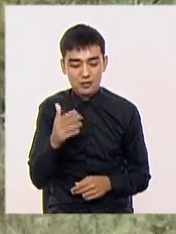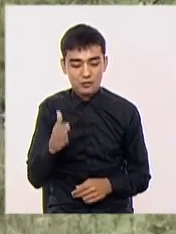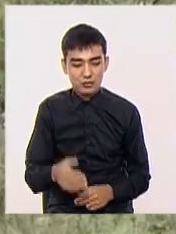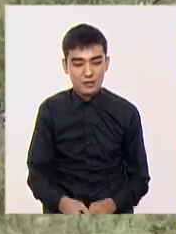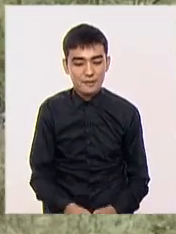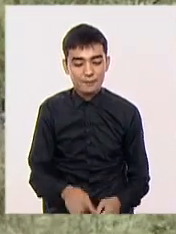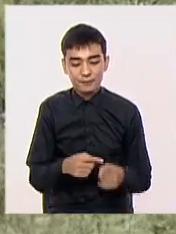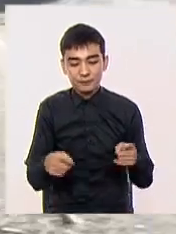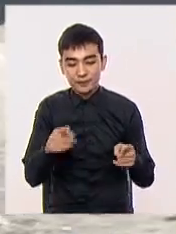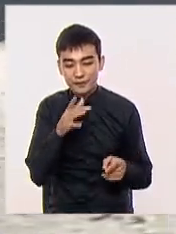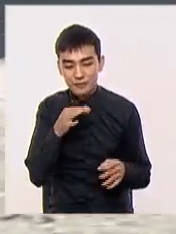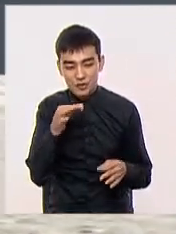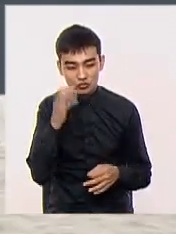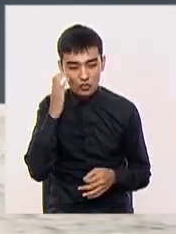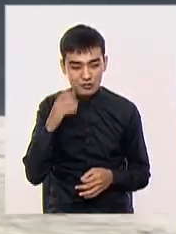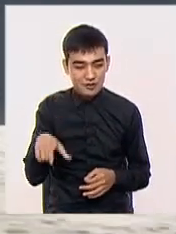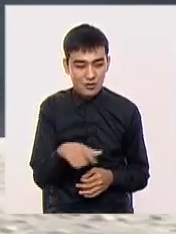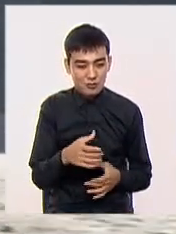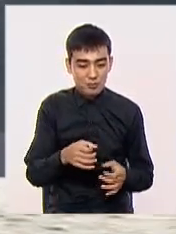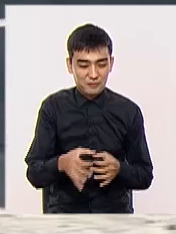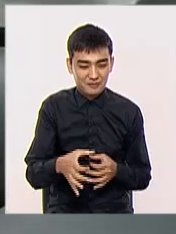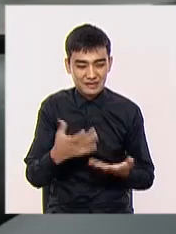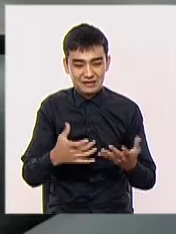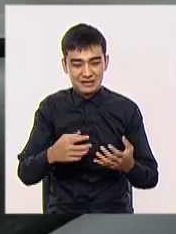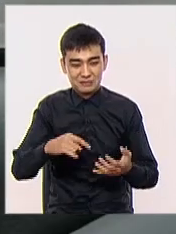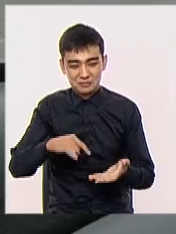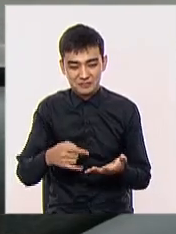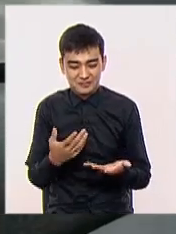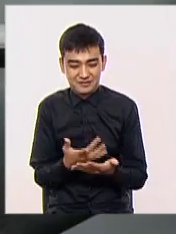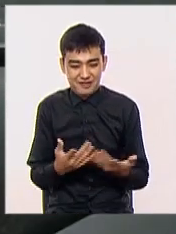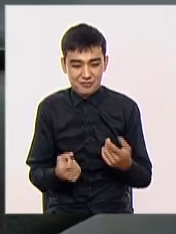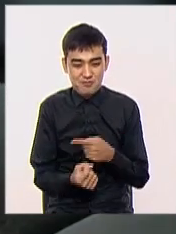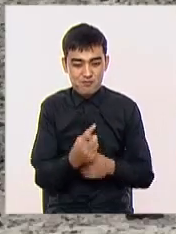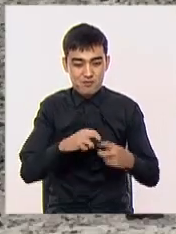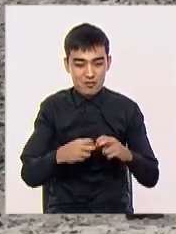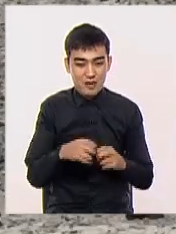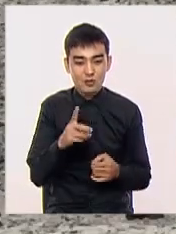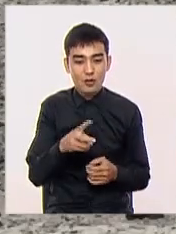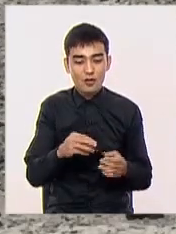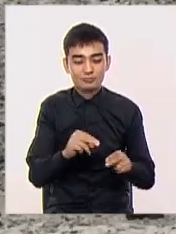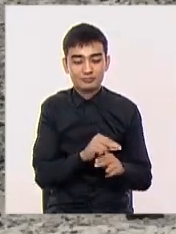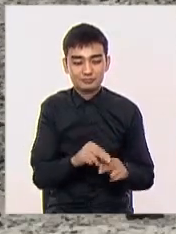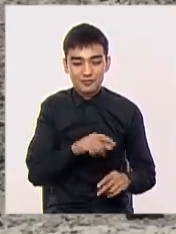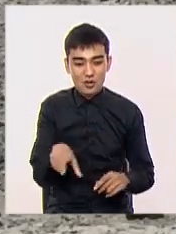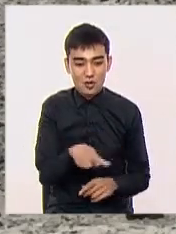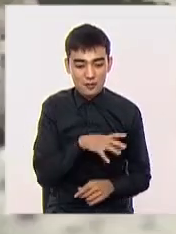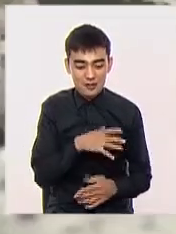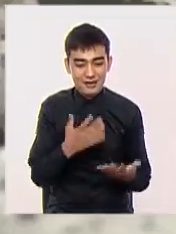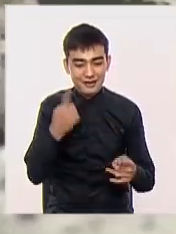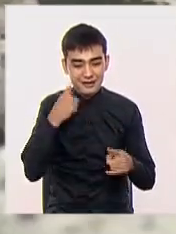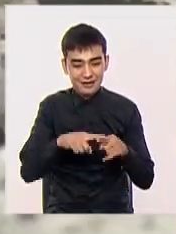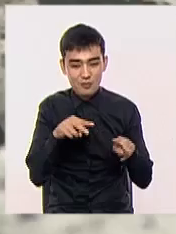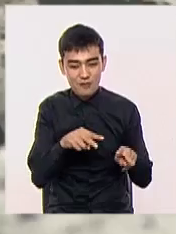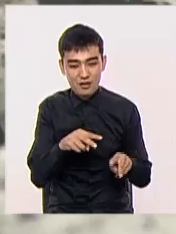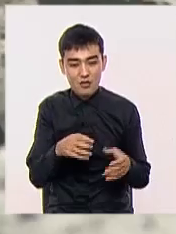Осы уақыт аралығында қара жол ойылып немесе басқа да олқылықтар шықса, жолды жобалаумен айналысқан және техникалық бақылау жүргізген